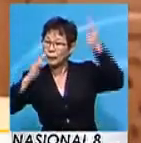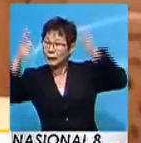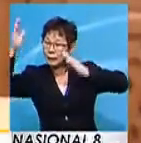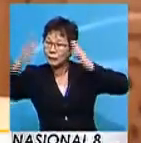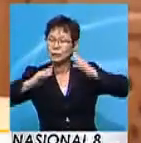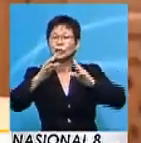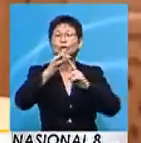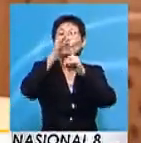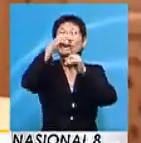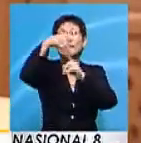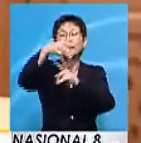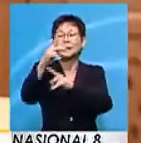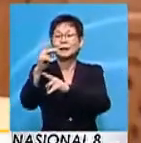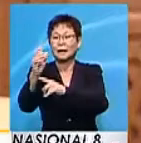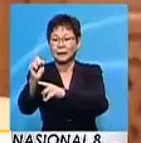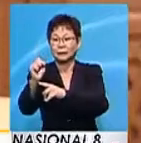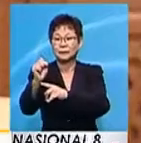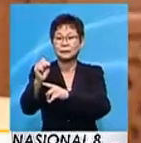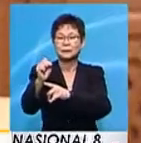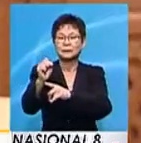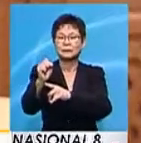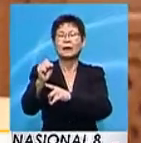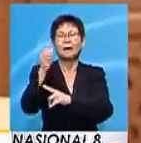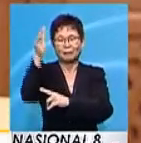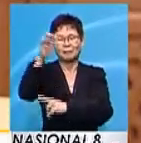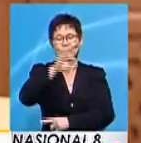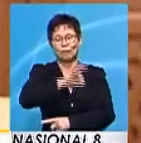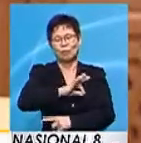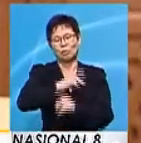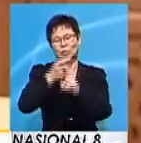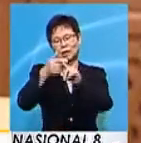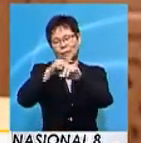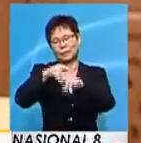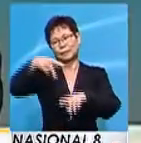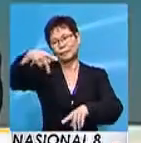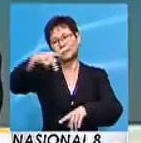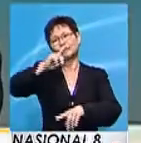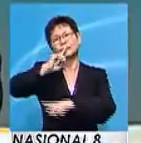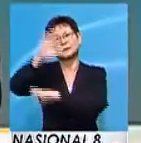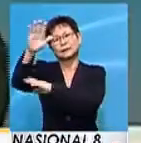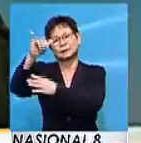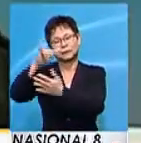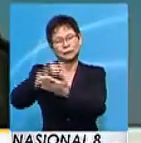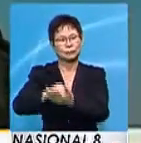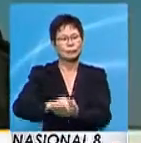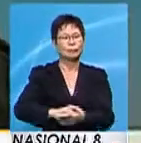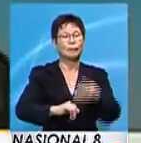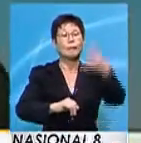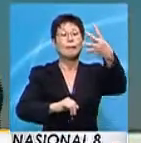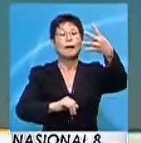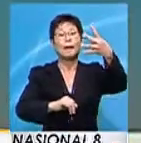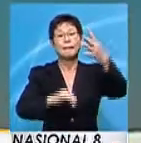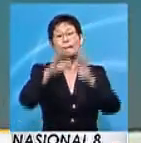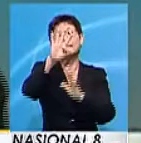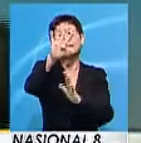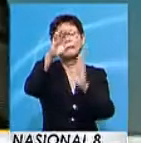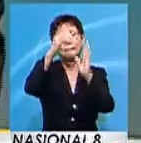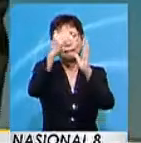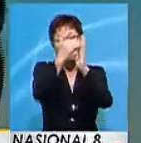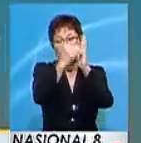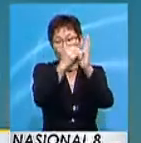terutamanya PKS, akan dapat memanfaatkan daripada perjanjian tersebut. 4 bab ini meliputi